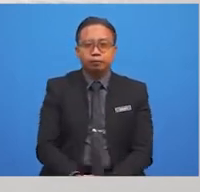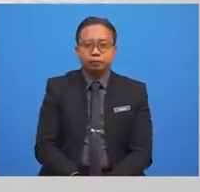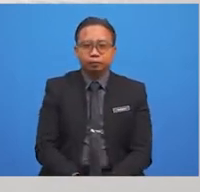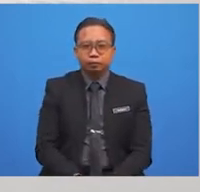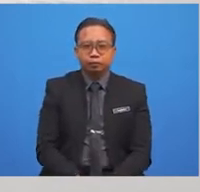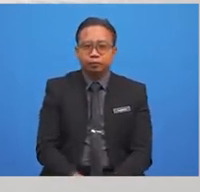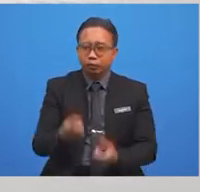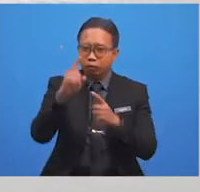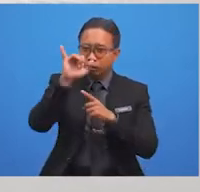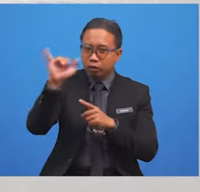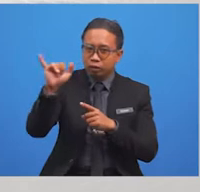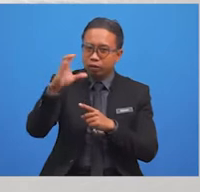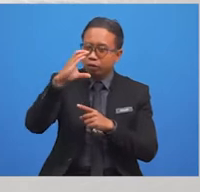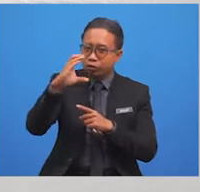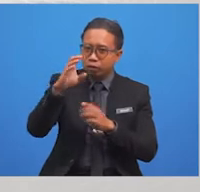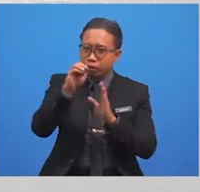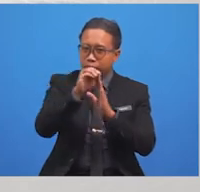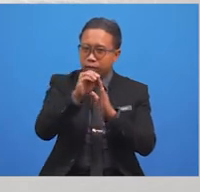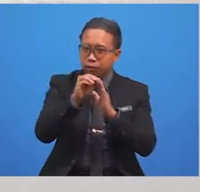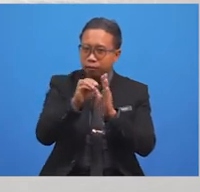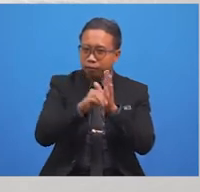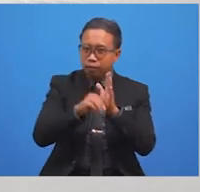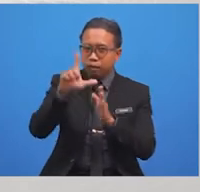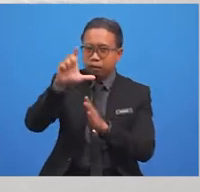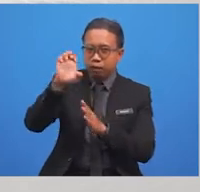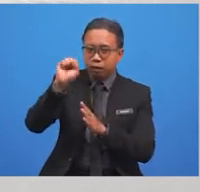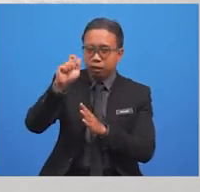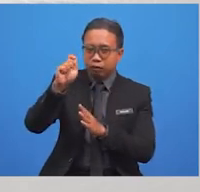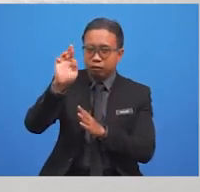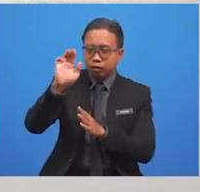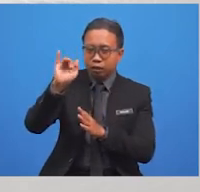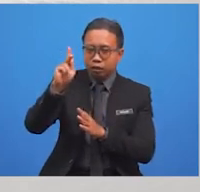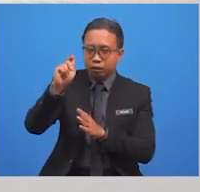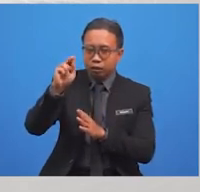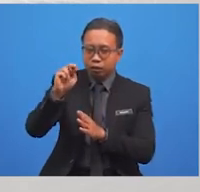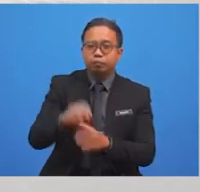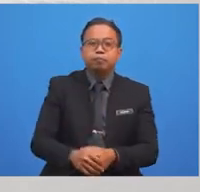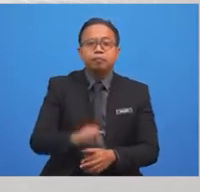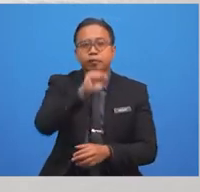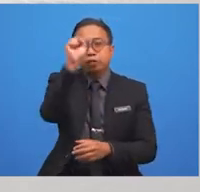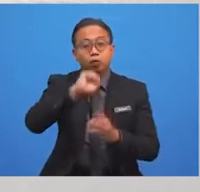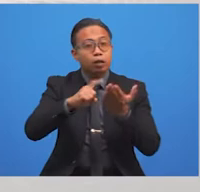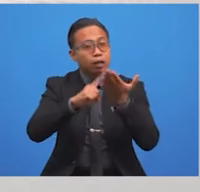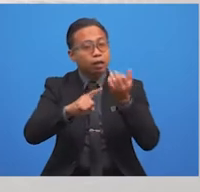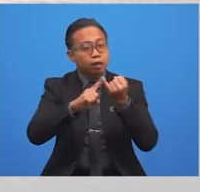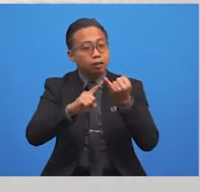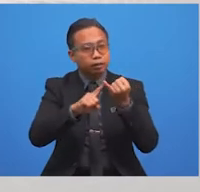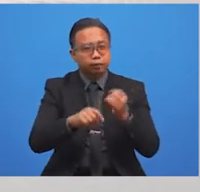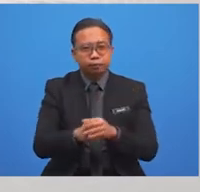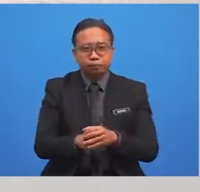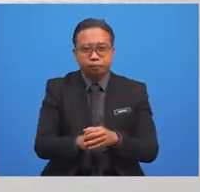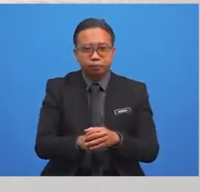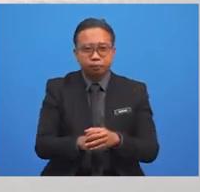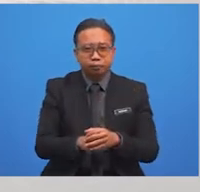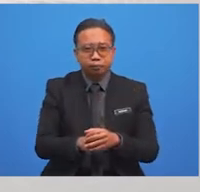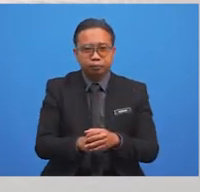Ya, jawapannya C, melestarikan. Dan soalan terakhir, iaitu